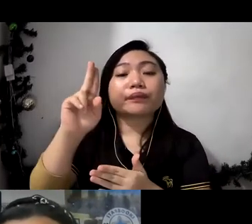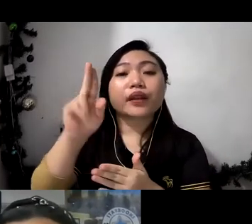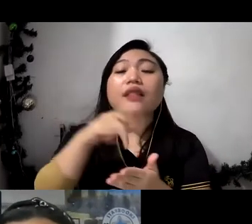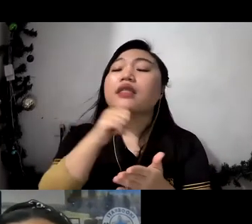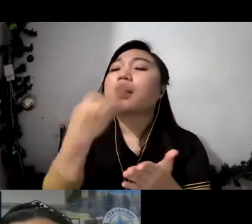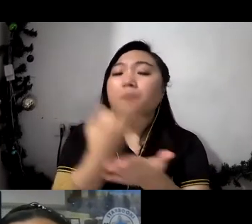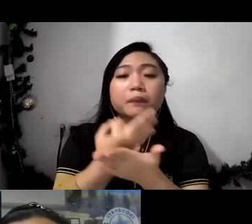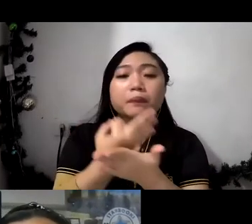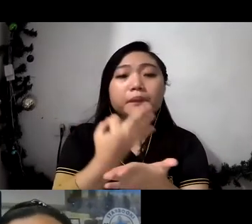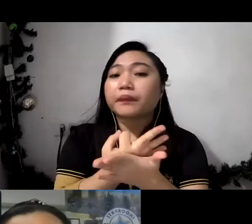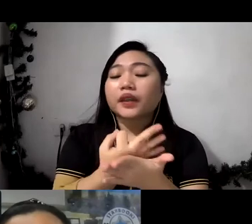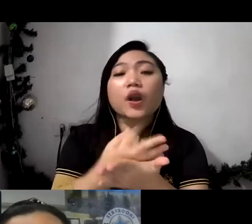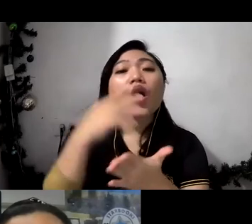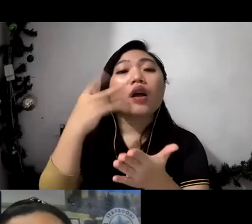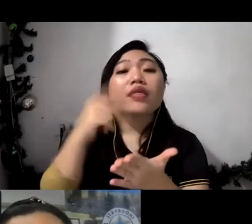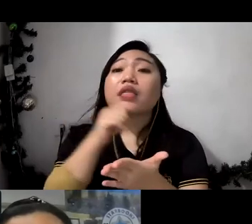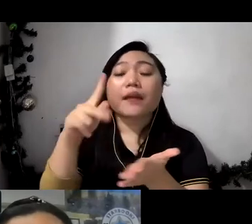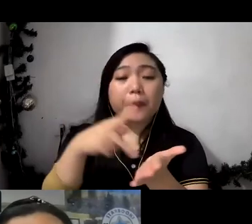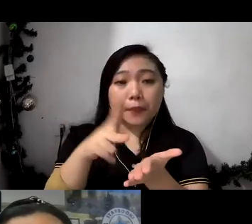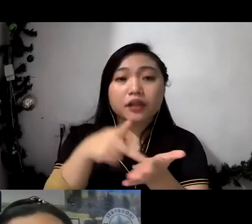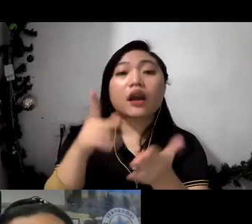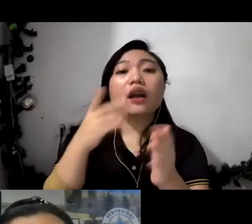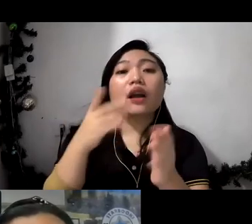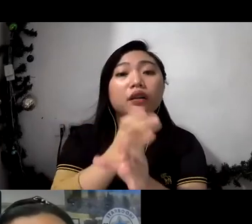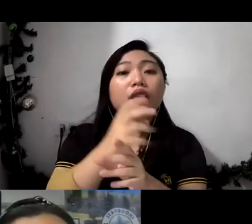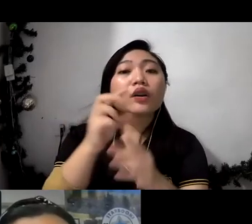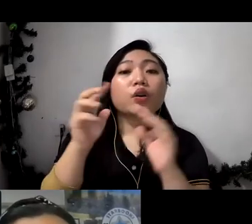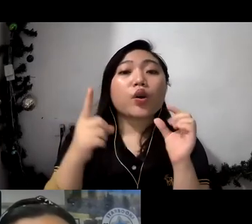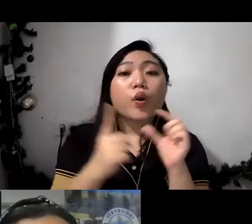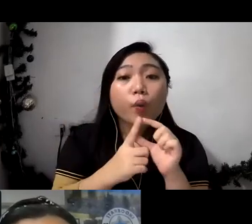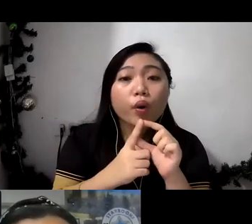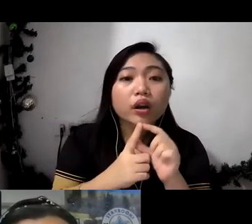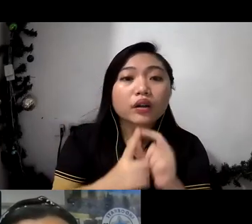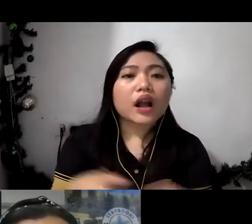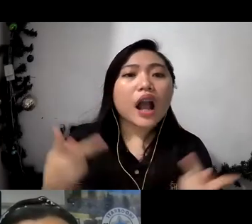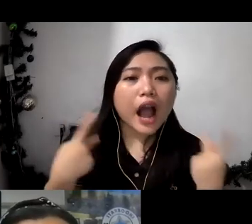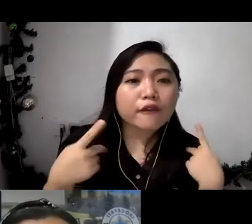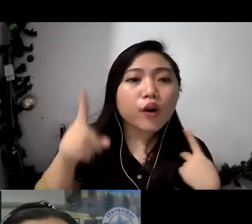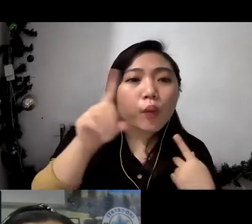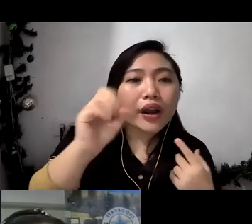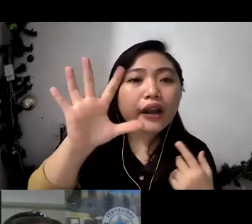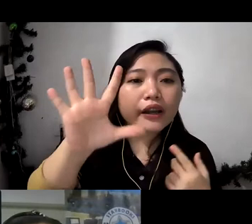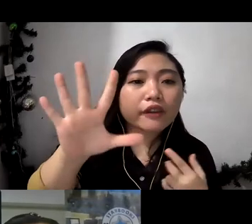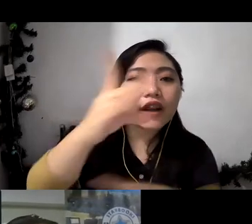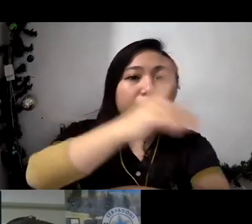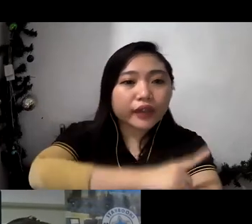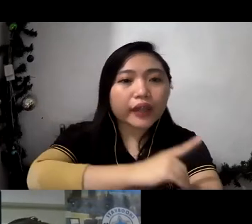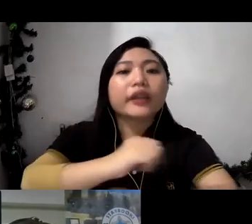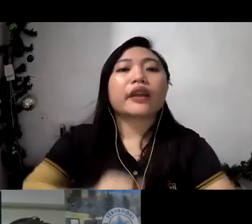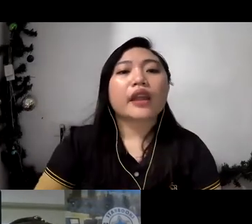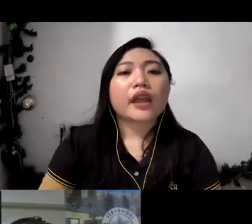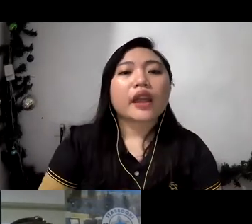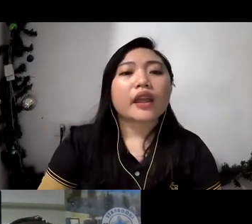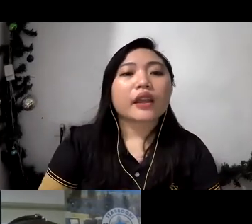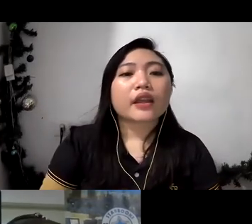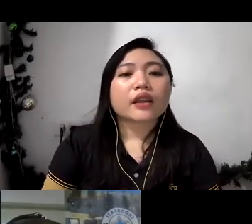expanded maternity leave. Pero dyan sa expanded maternity leave, may option na yung 7 araw i-share daw sa mga tatay. Sabi nga ng ibang